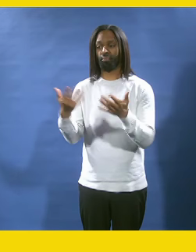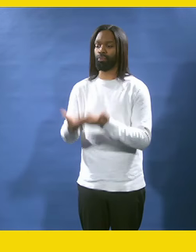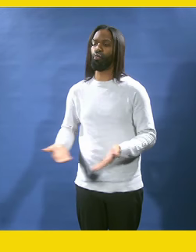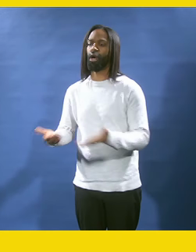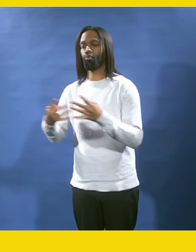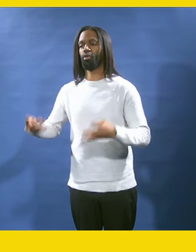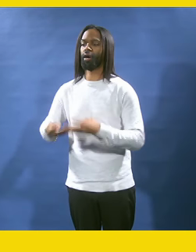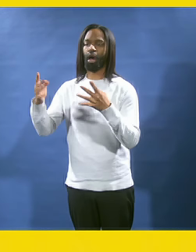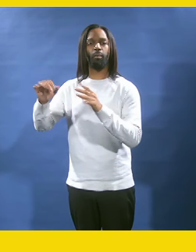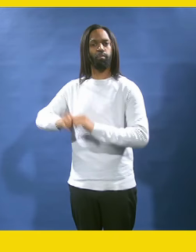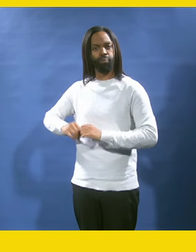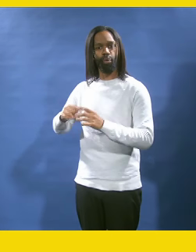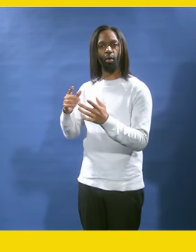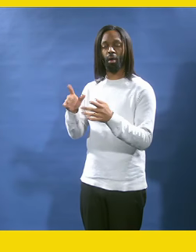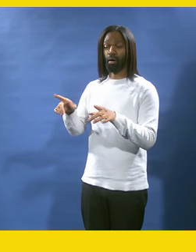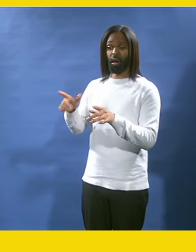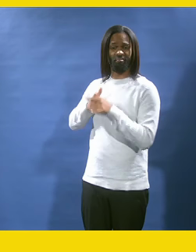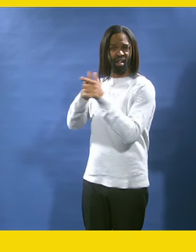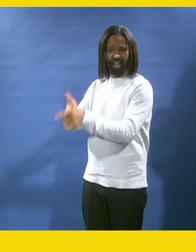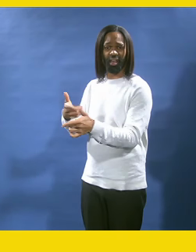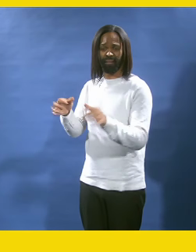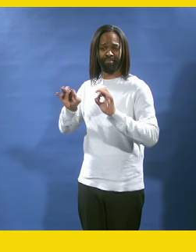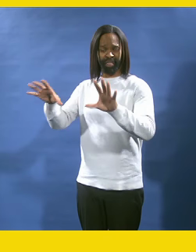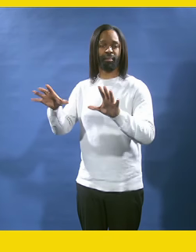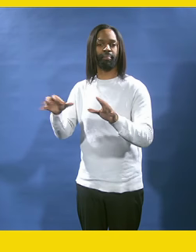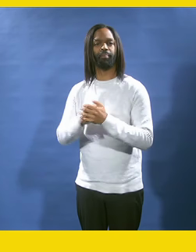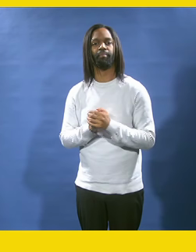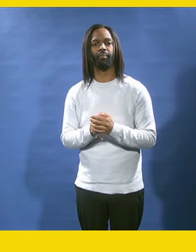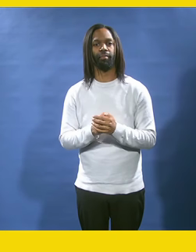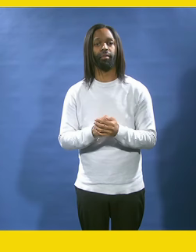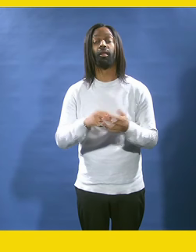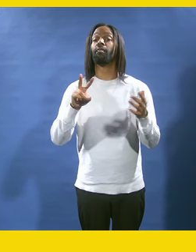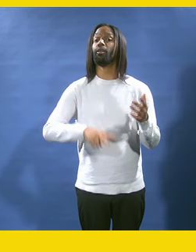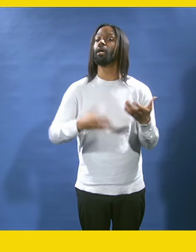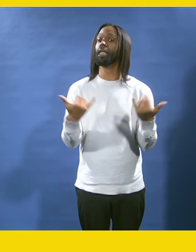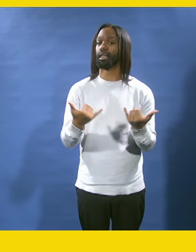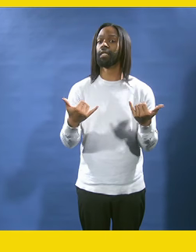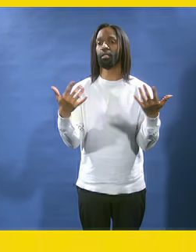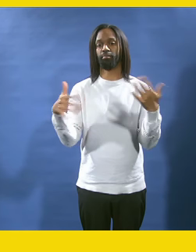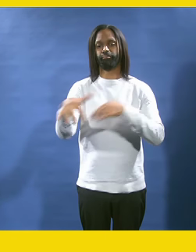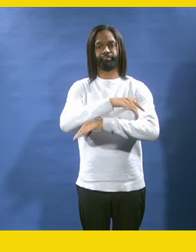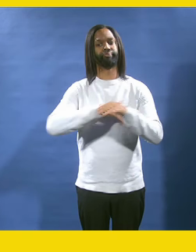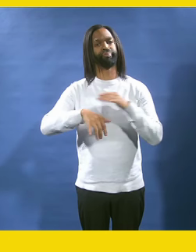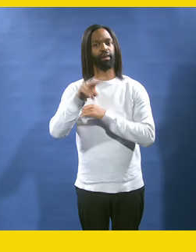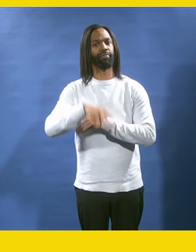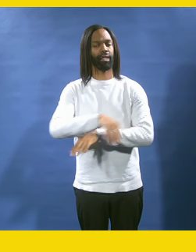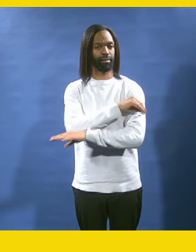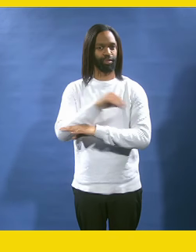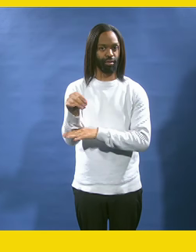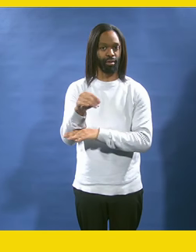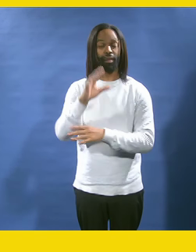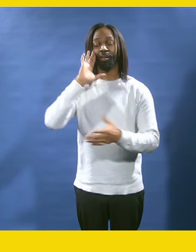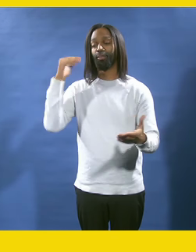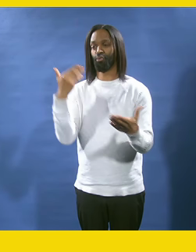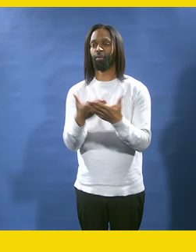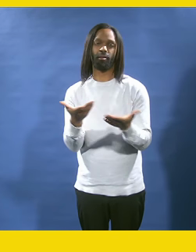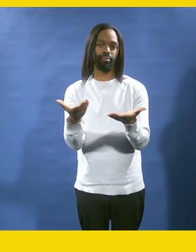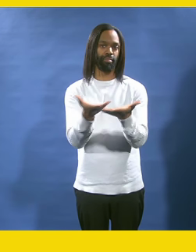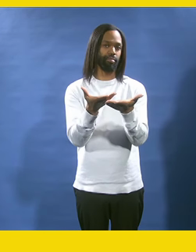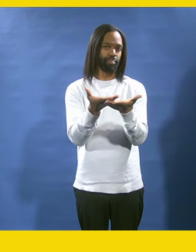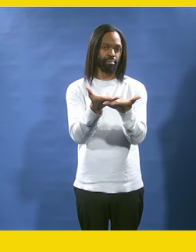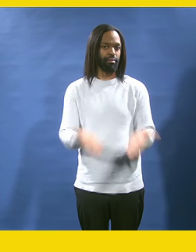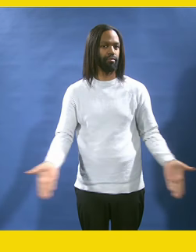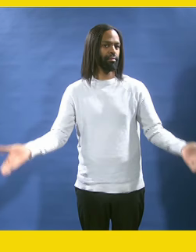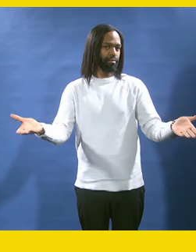c'est vrai que je le déclare ici devant vous dans un univers extrêmement sécure. Vous comprendrez alors encore une fois toute l'humilité de mes